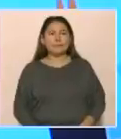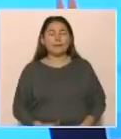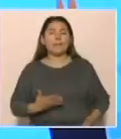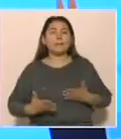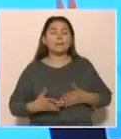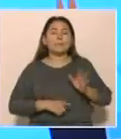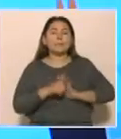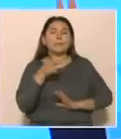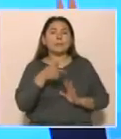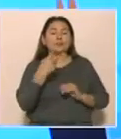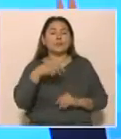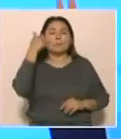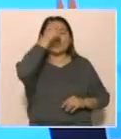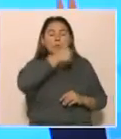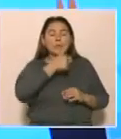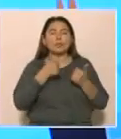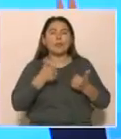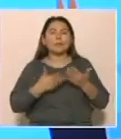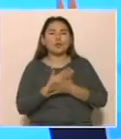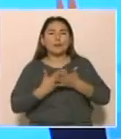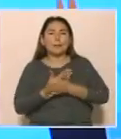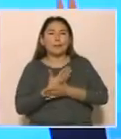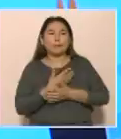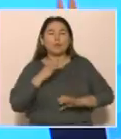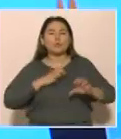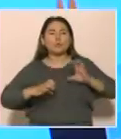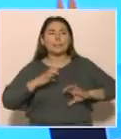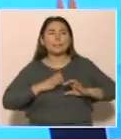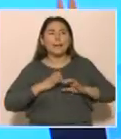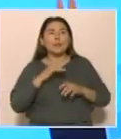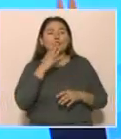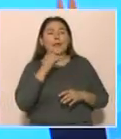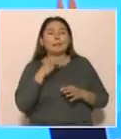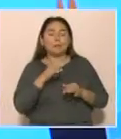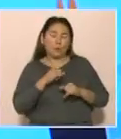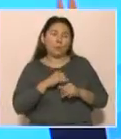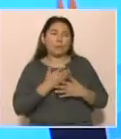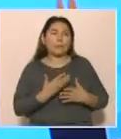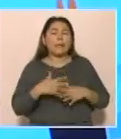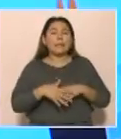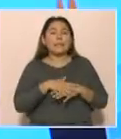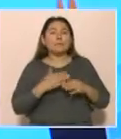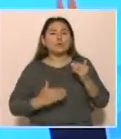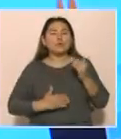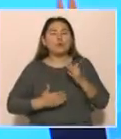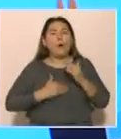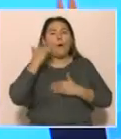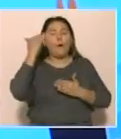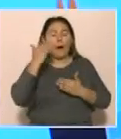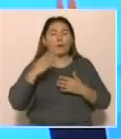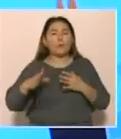Енді басталған 2020 жылдың жақсы жаңалықтарының бірі студенттердің шәкіртақысының өсуі. Еліміздің жоғарғы оқу орындары